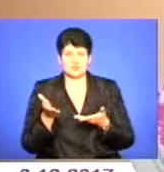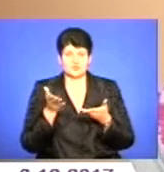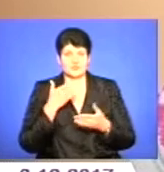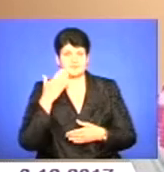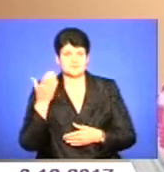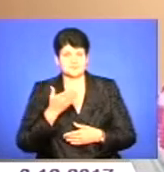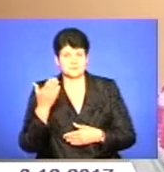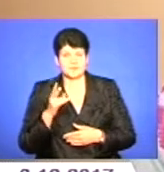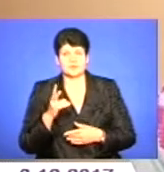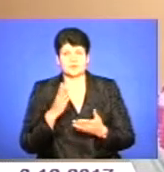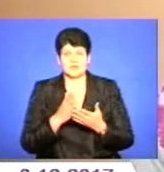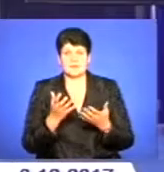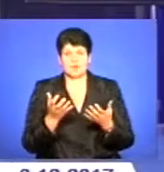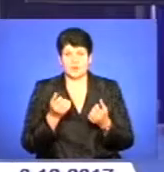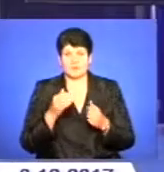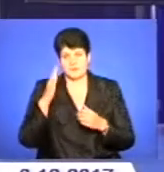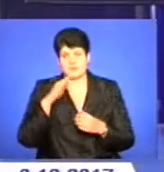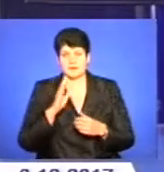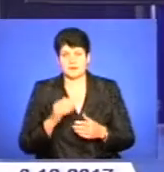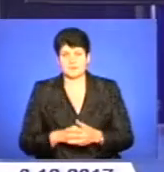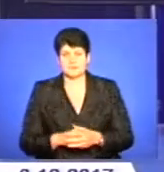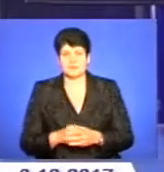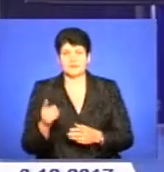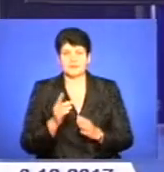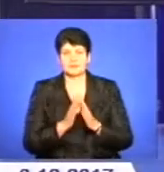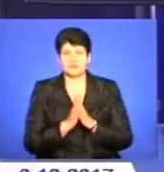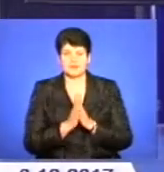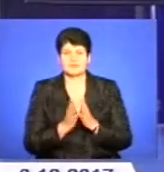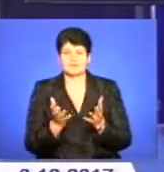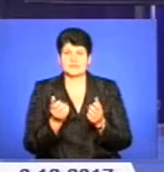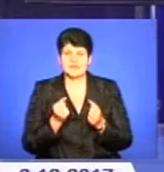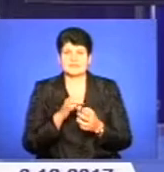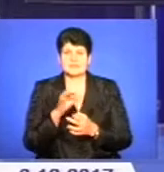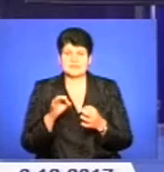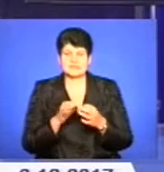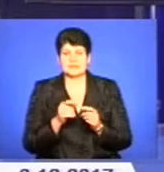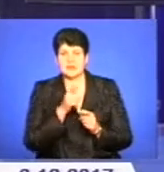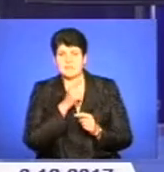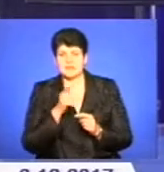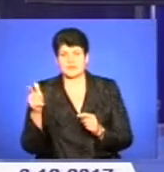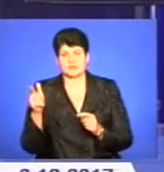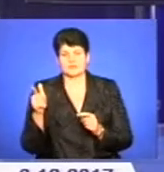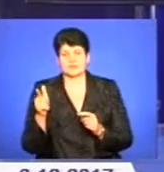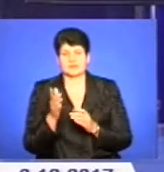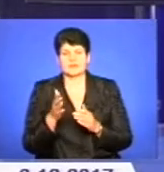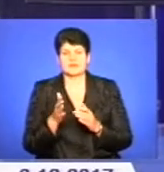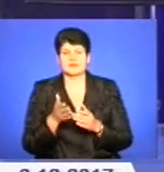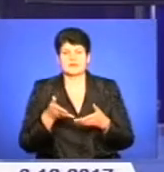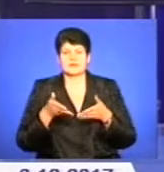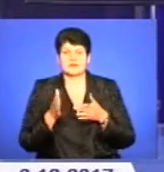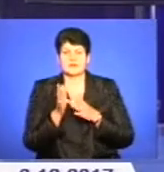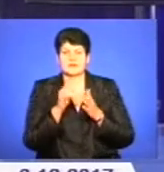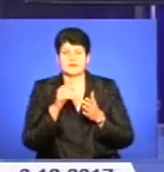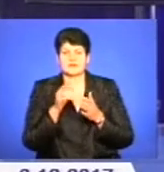які самі є прийомними батьками. І тернополян просять прихистити сиріт на період різдвяних свят. Акцію під назвою